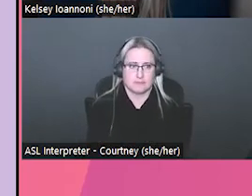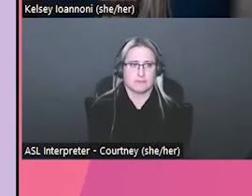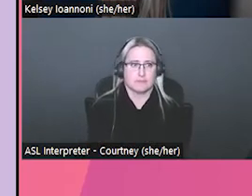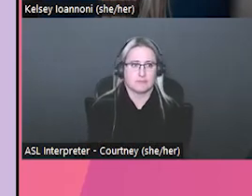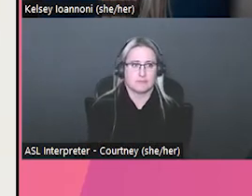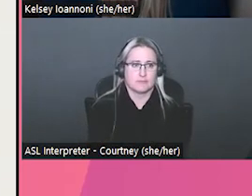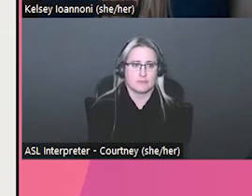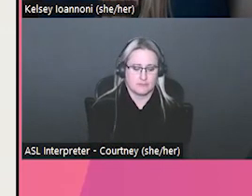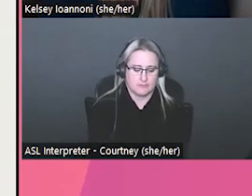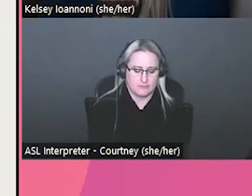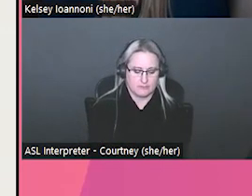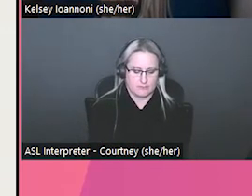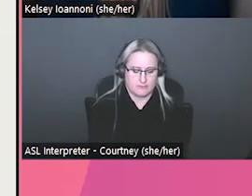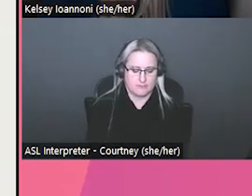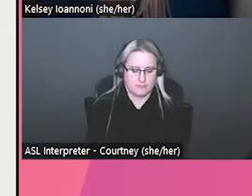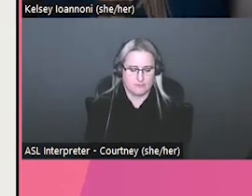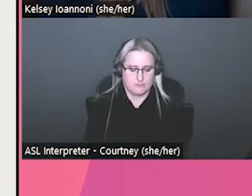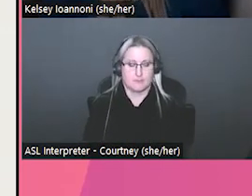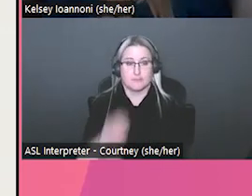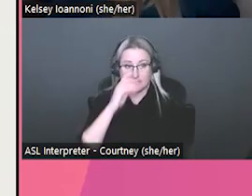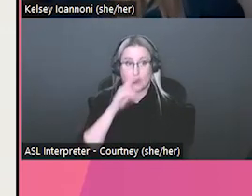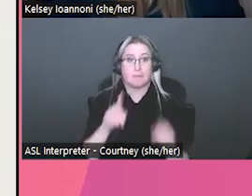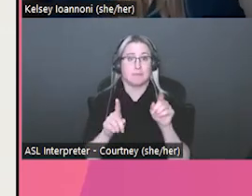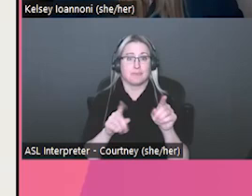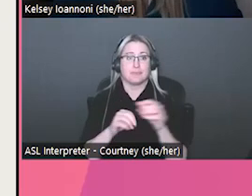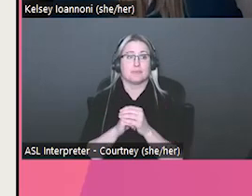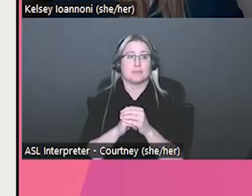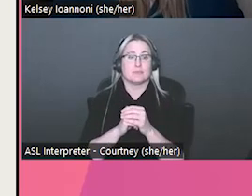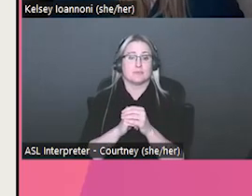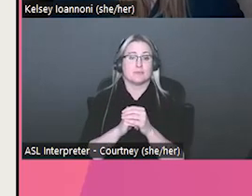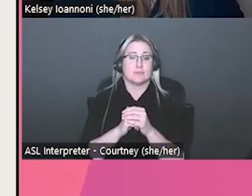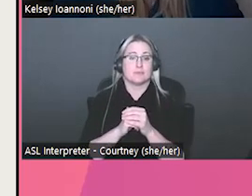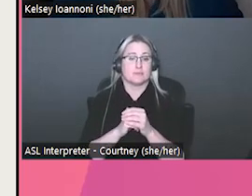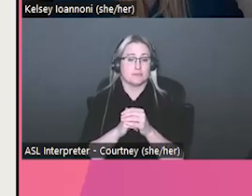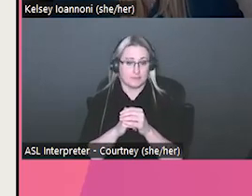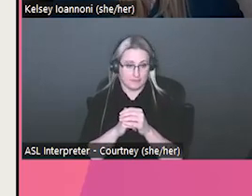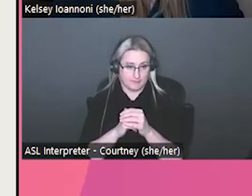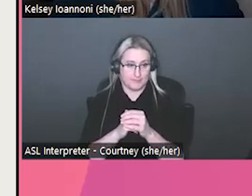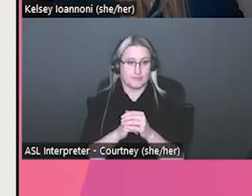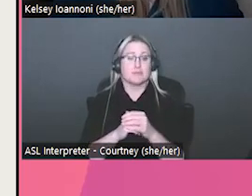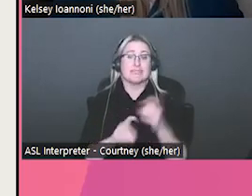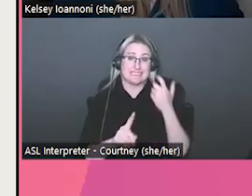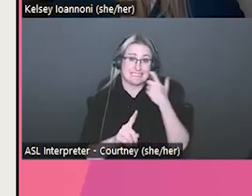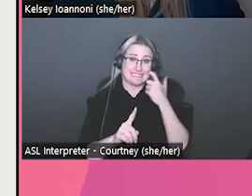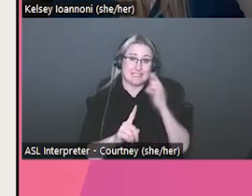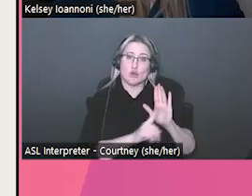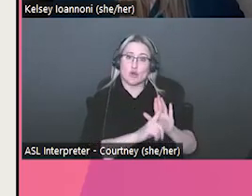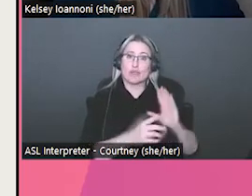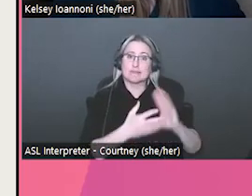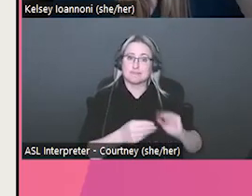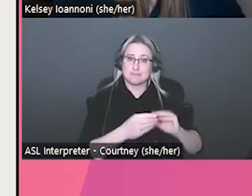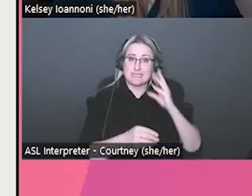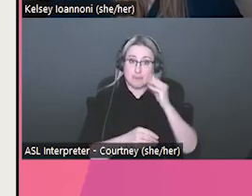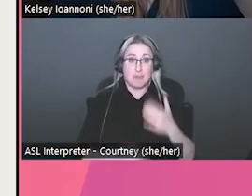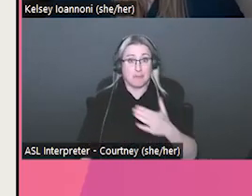Sorry, just oh, sorry, I went a little too far. Okay. Building on Raman's experience and certainly echoing Bon, some alors, experiences. pour faire écho au